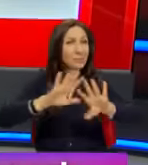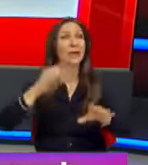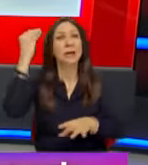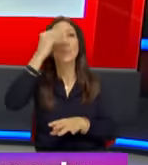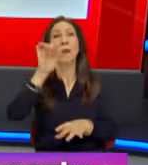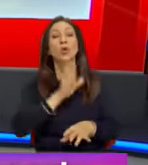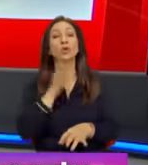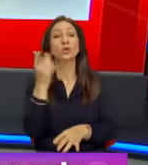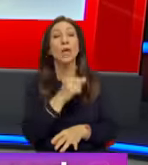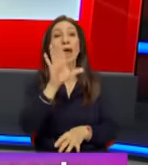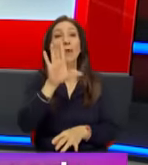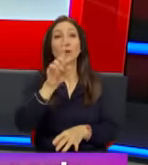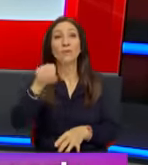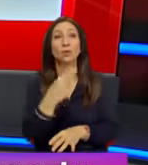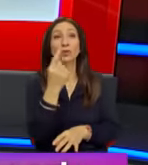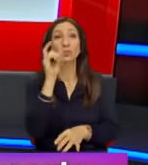İmamoğlu